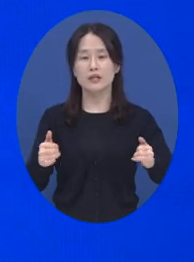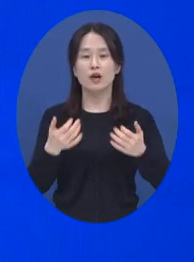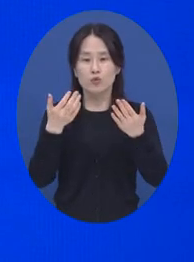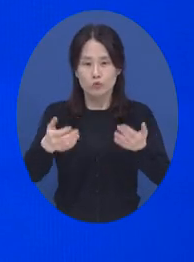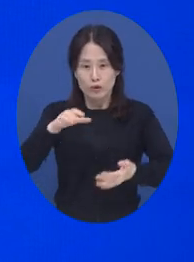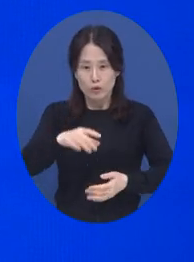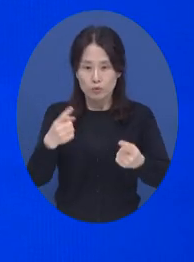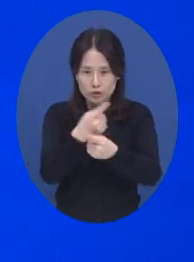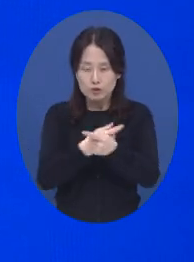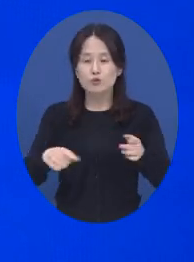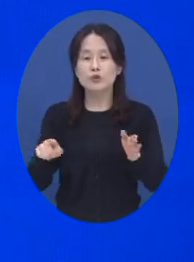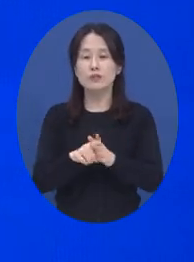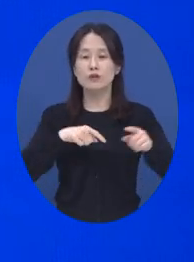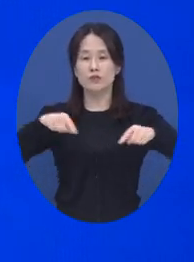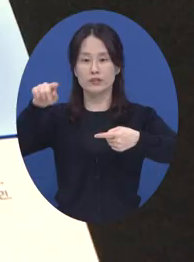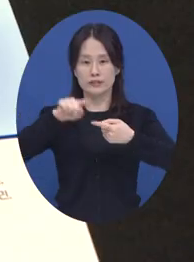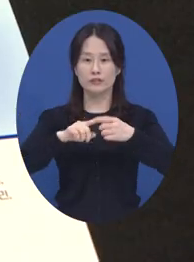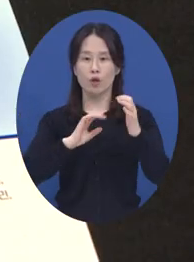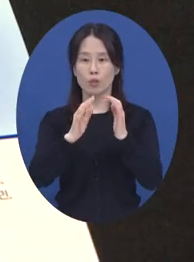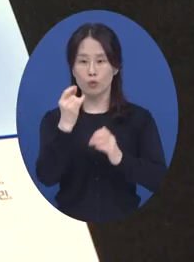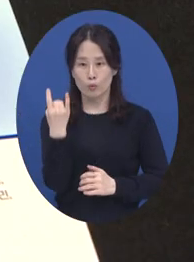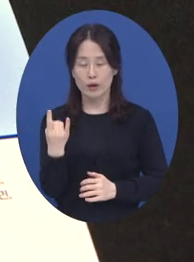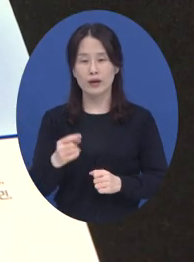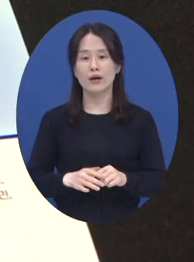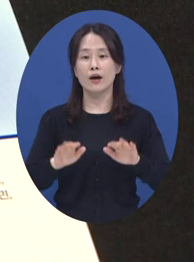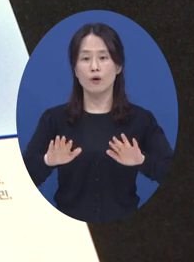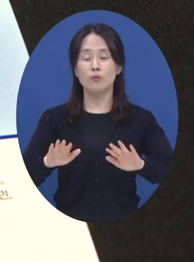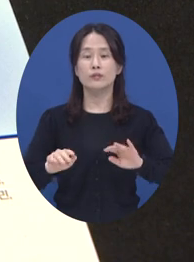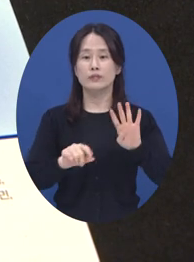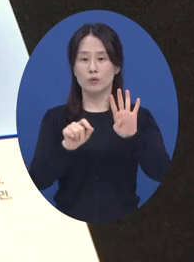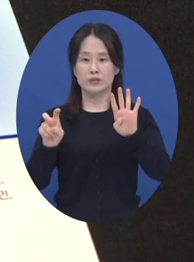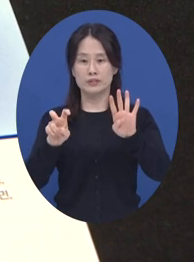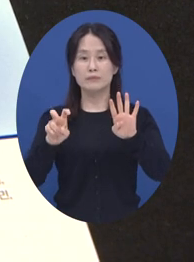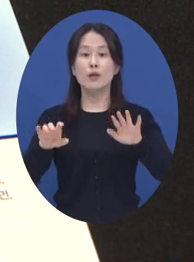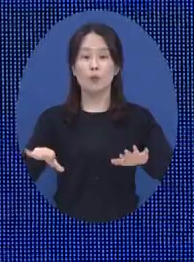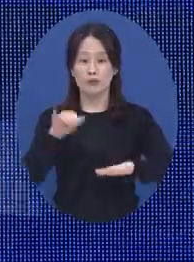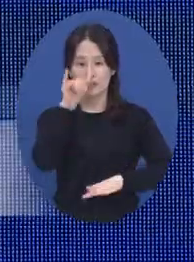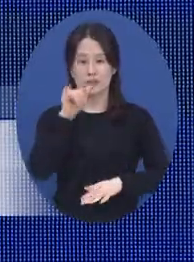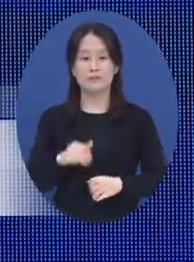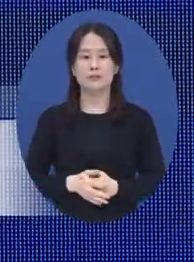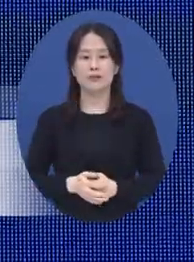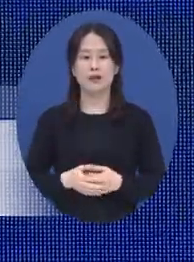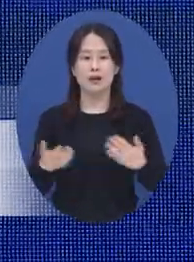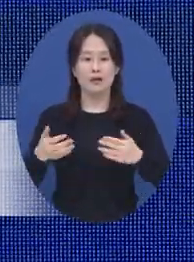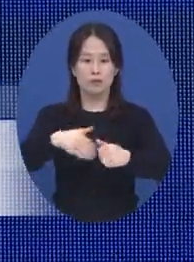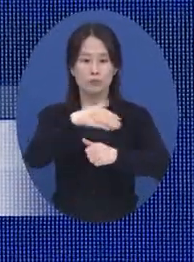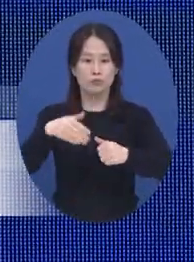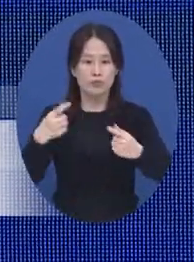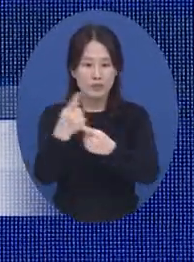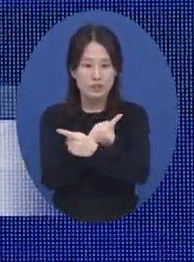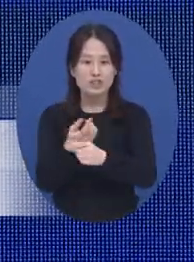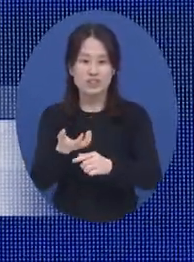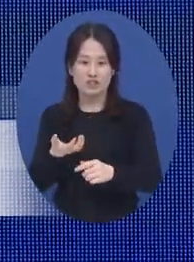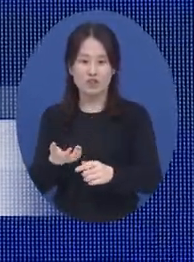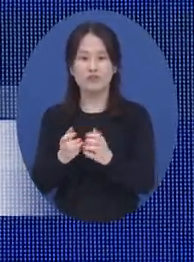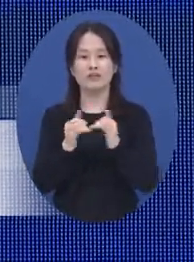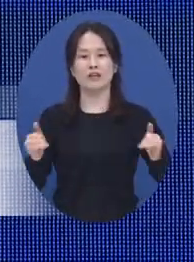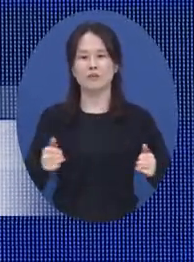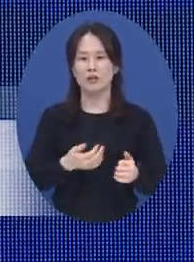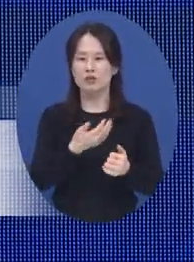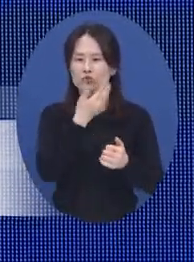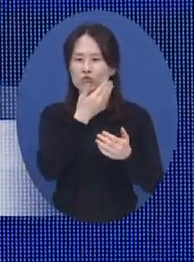휴게시설 개선을 위해 머리를 맞대는 정책 토론회가 20일 오늘 열렸습니다. 노동 환경의 개선 이전에